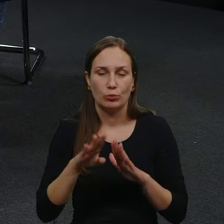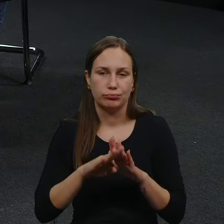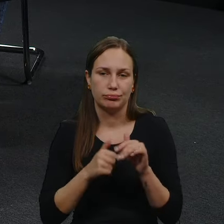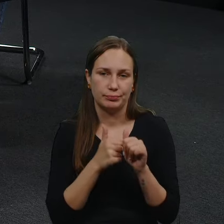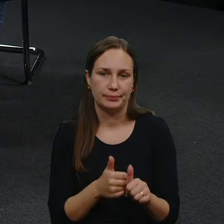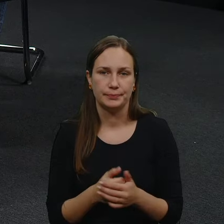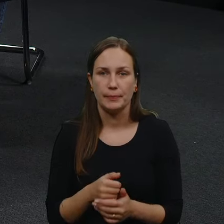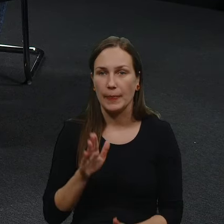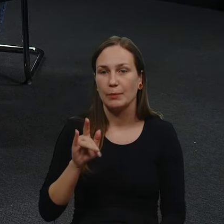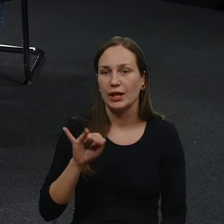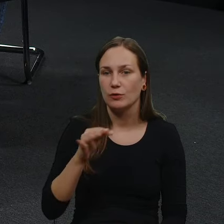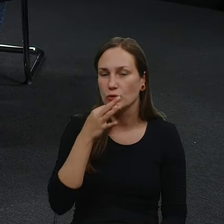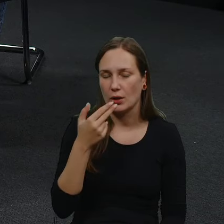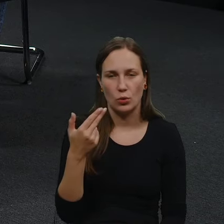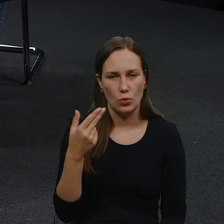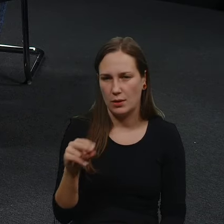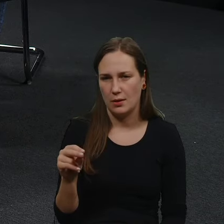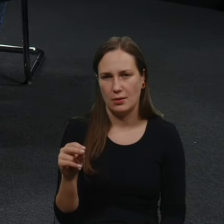dabar Vilija Blinkevičiūtė sako, griežta ne